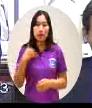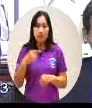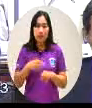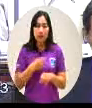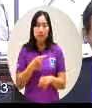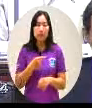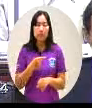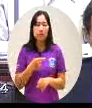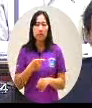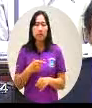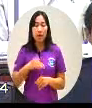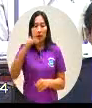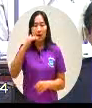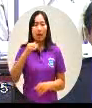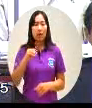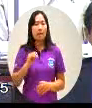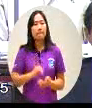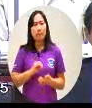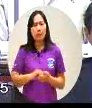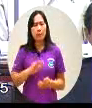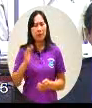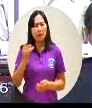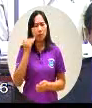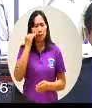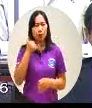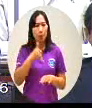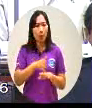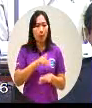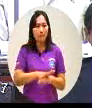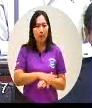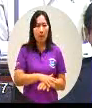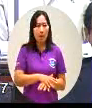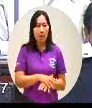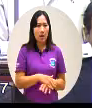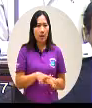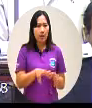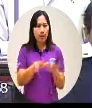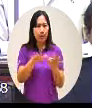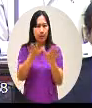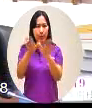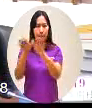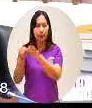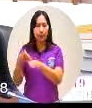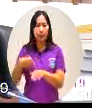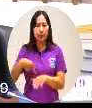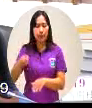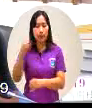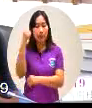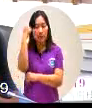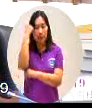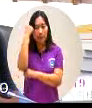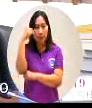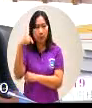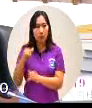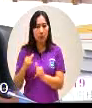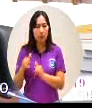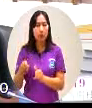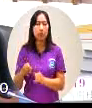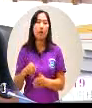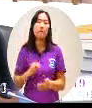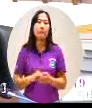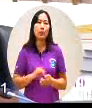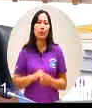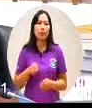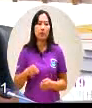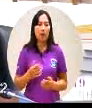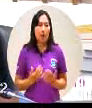一直走到主题区也蛮有可能，所以这部分。 让伊蚊啊，对温度高， 教二氧化碳，欸、對 这是伊上介意的嘛。但